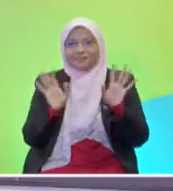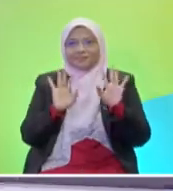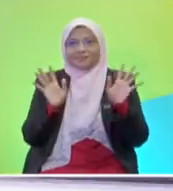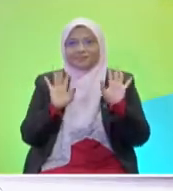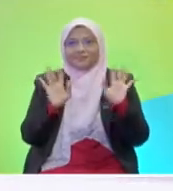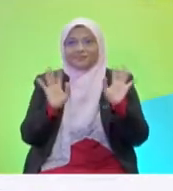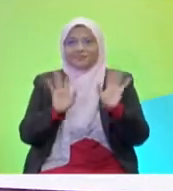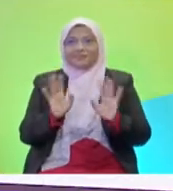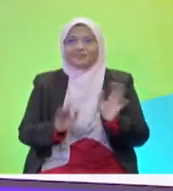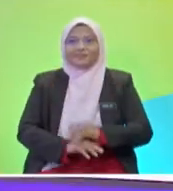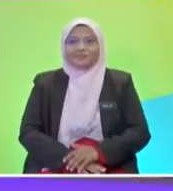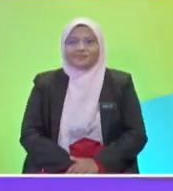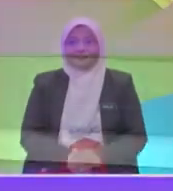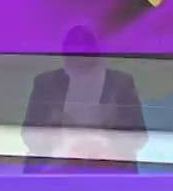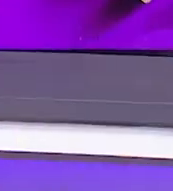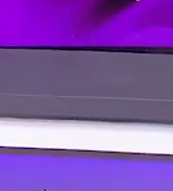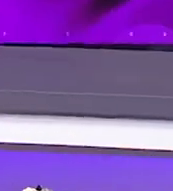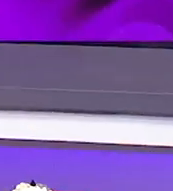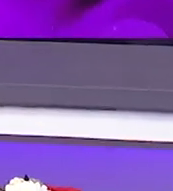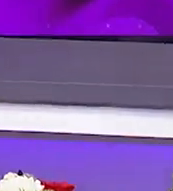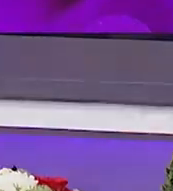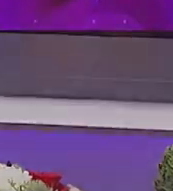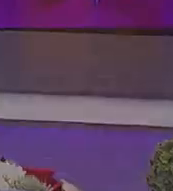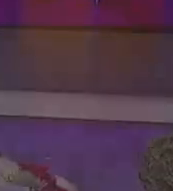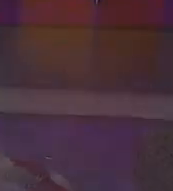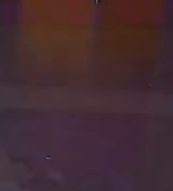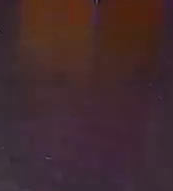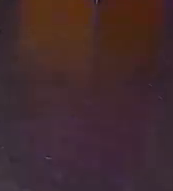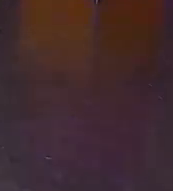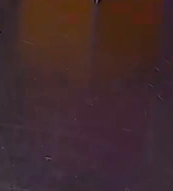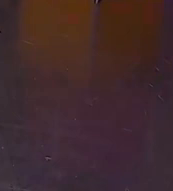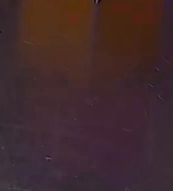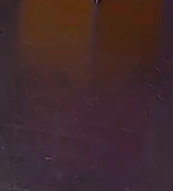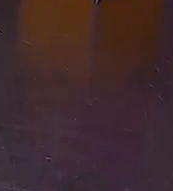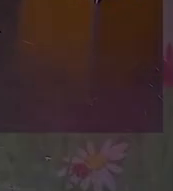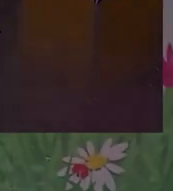Bye. Bye. Jumpa lagi. Bye. Terima kasih Cikgu.